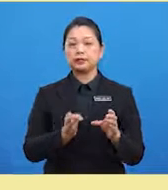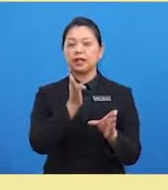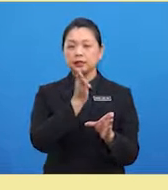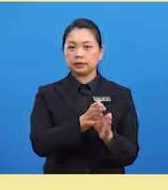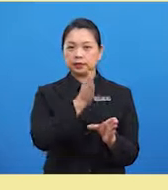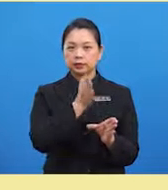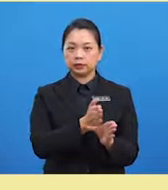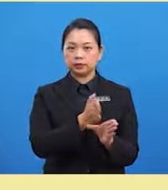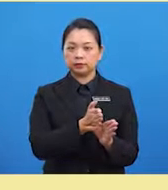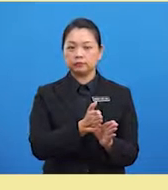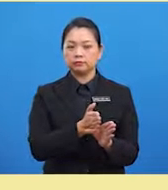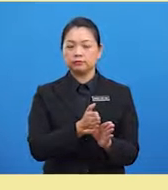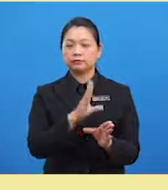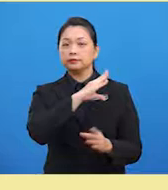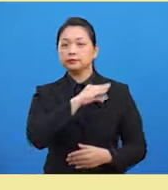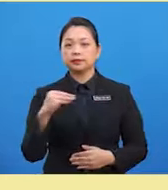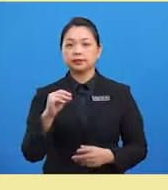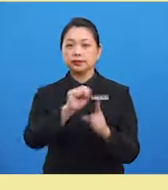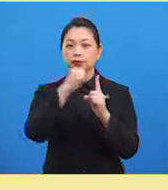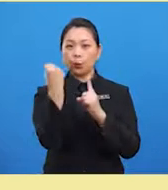psikologi dan situasi.